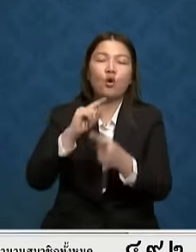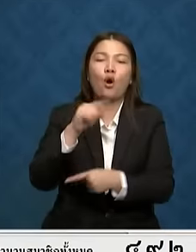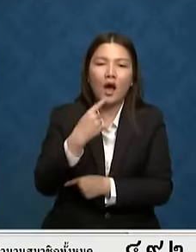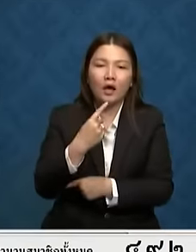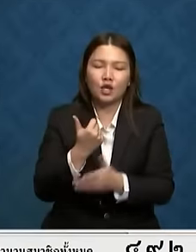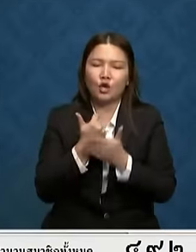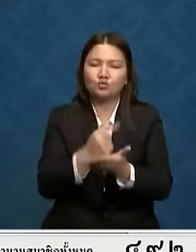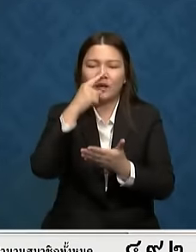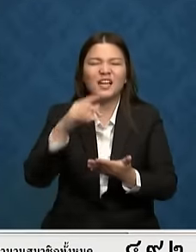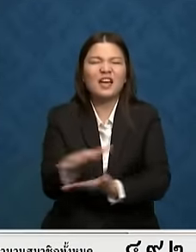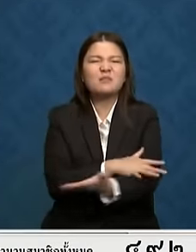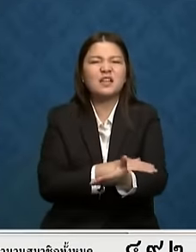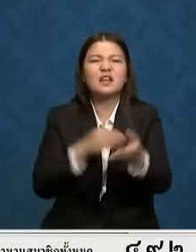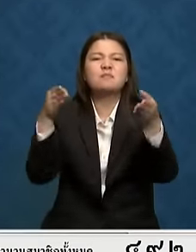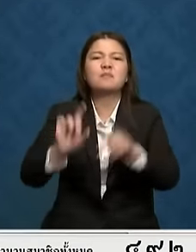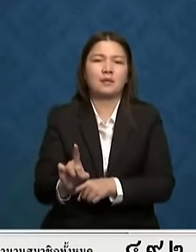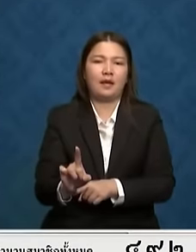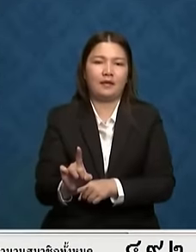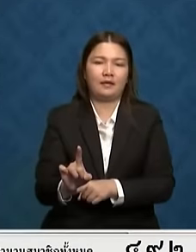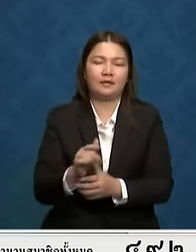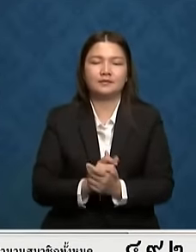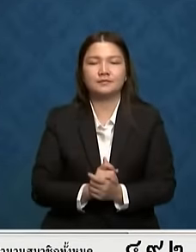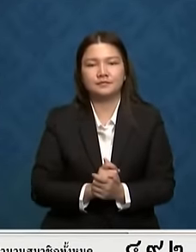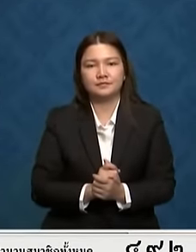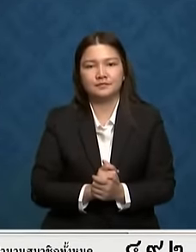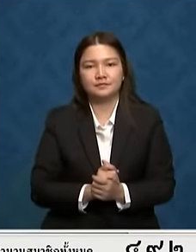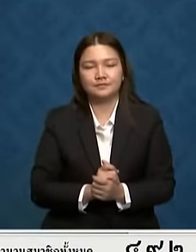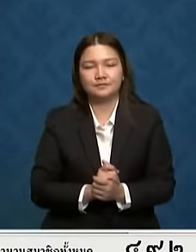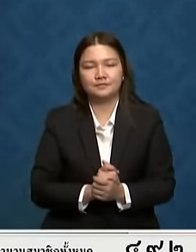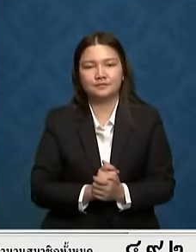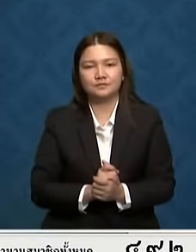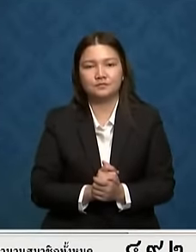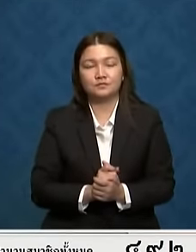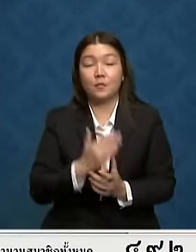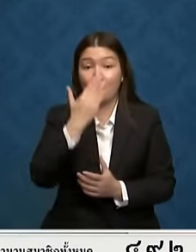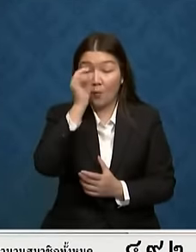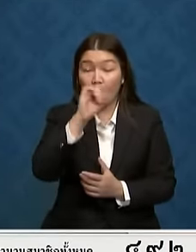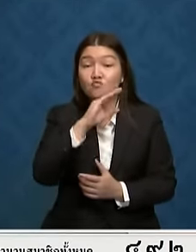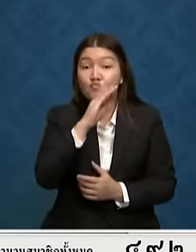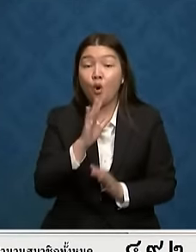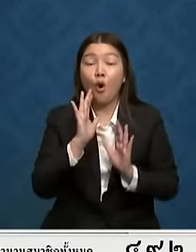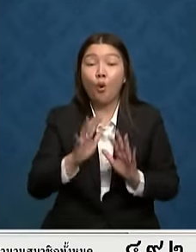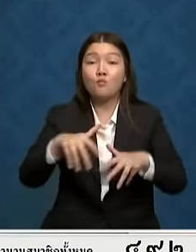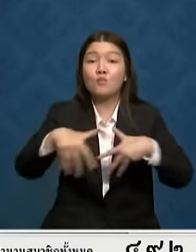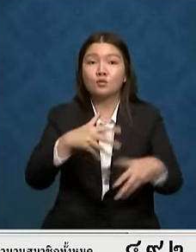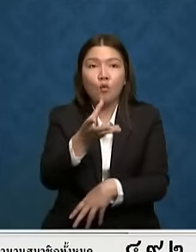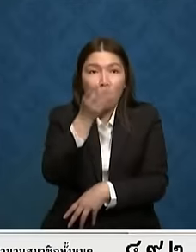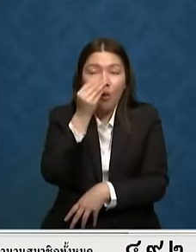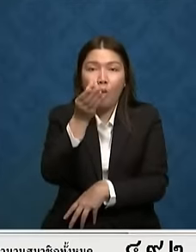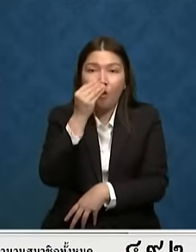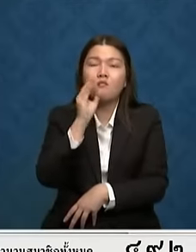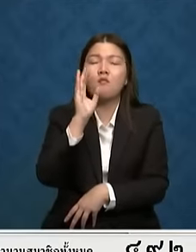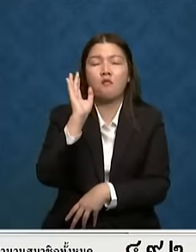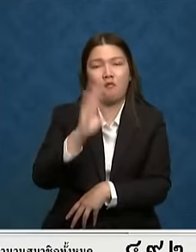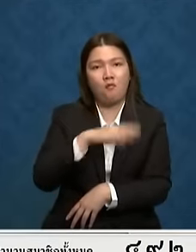สังคมและประเทศชาติอย่างไรบ้างเพื่อให้ประชาชนที่รับฟังและติดตามในการ